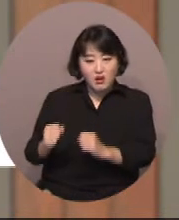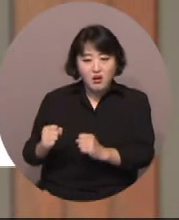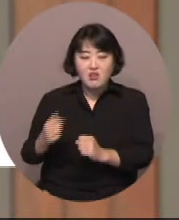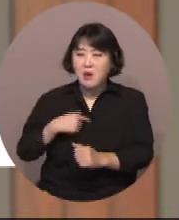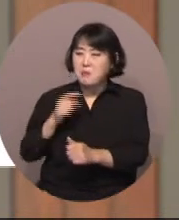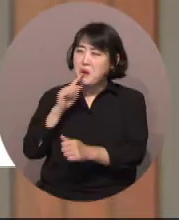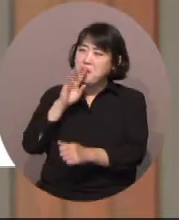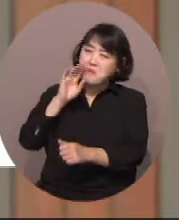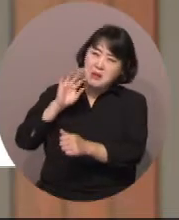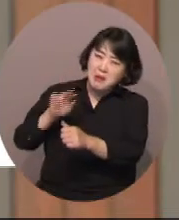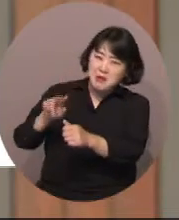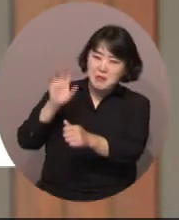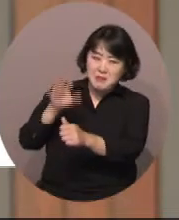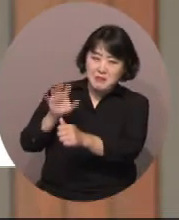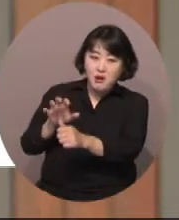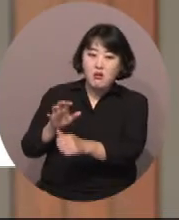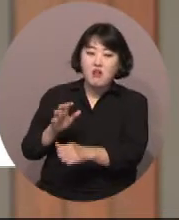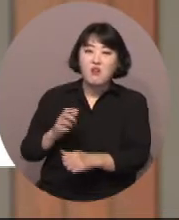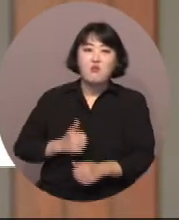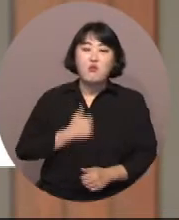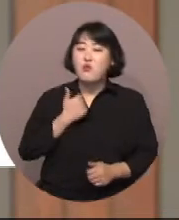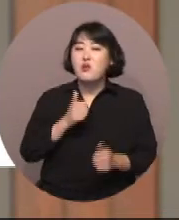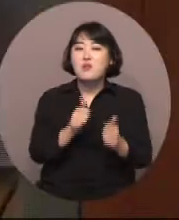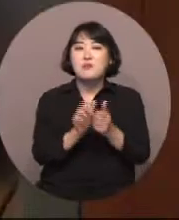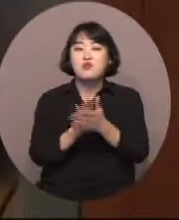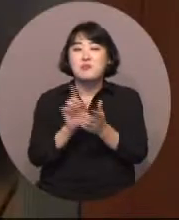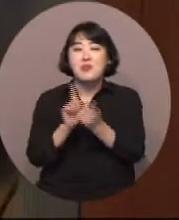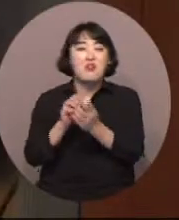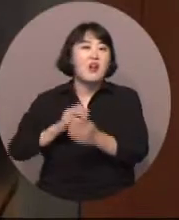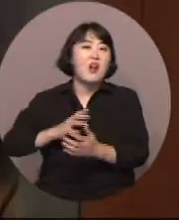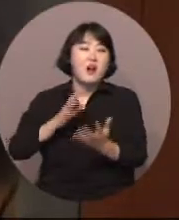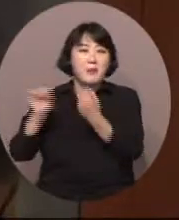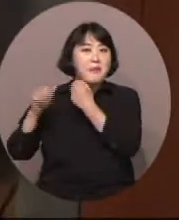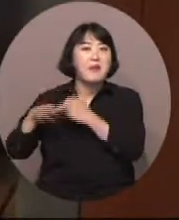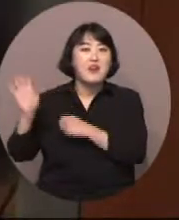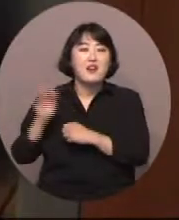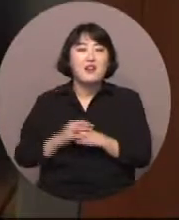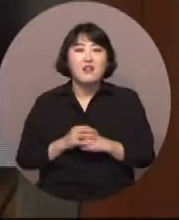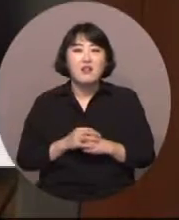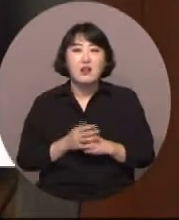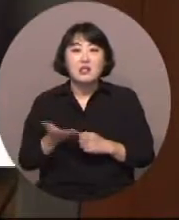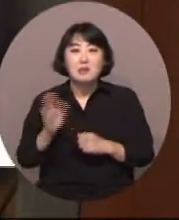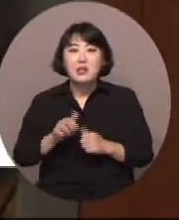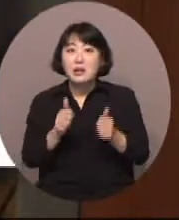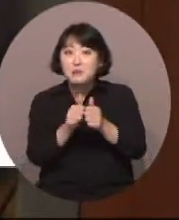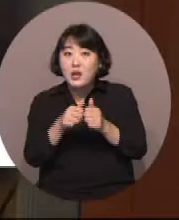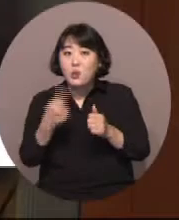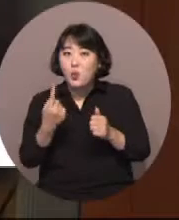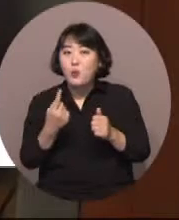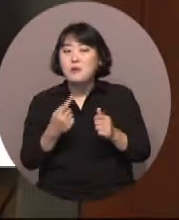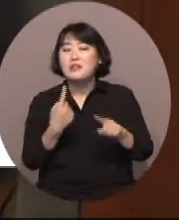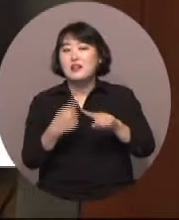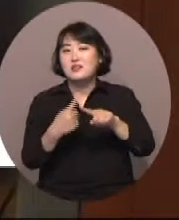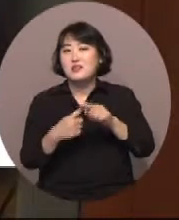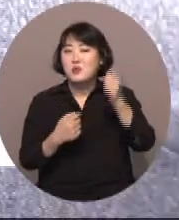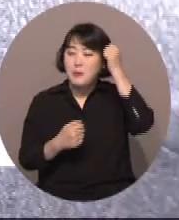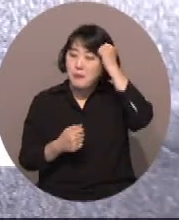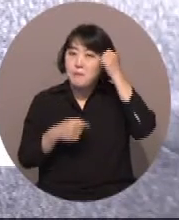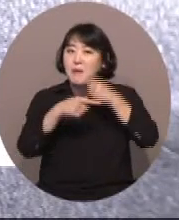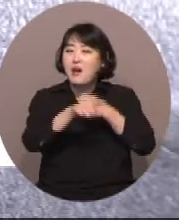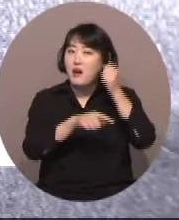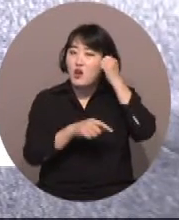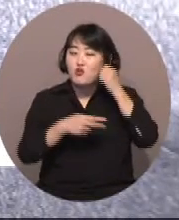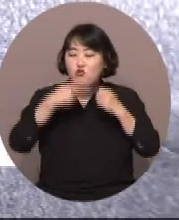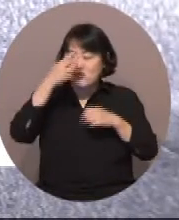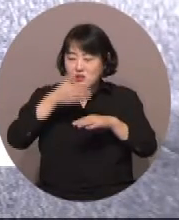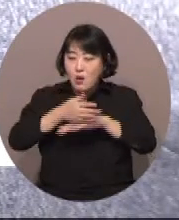하고 제 남자친구 만나러 다니고. 하지만 남성 역시 외박을 하는가 하면 술을 마시고 늦게 귀가하는